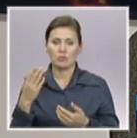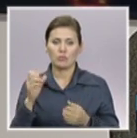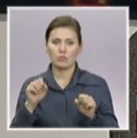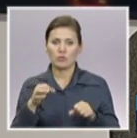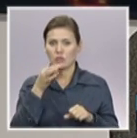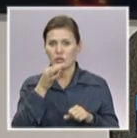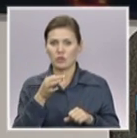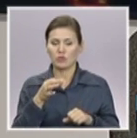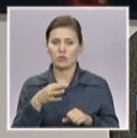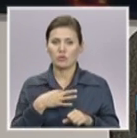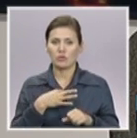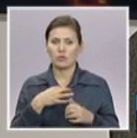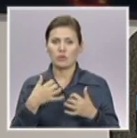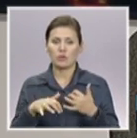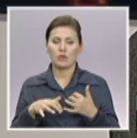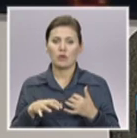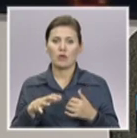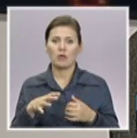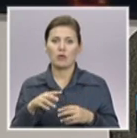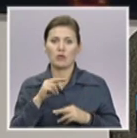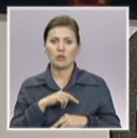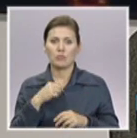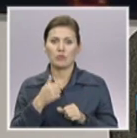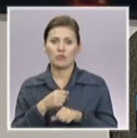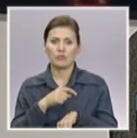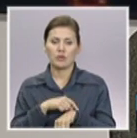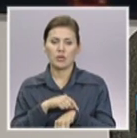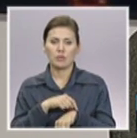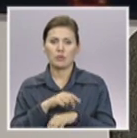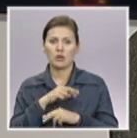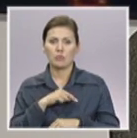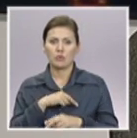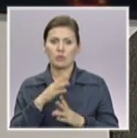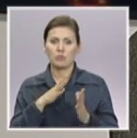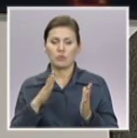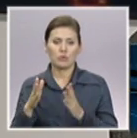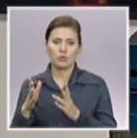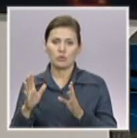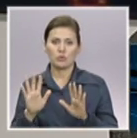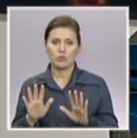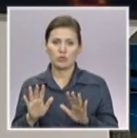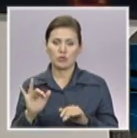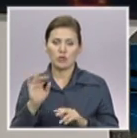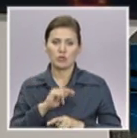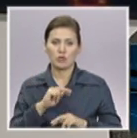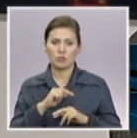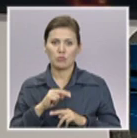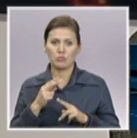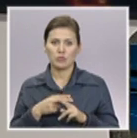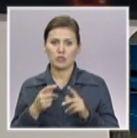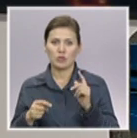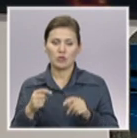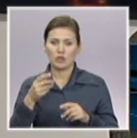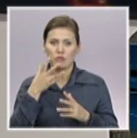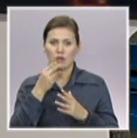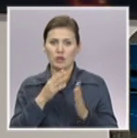скажем, цель его будет отработать свое время, как положено, отработать без нарушения